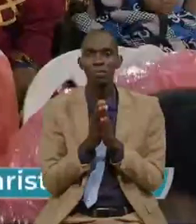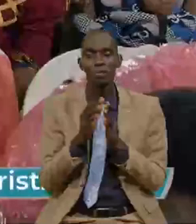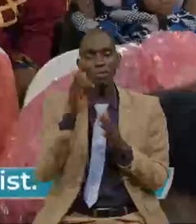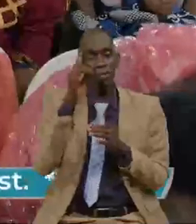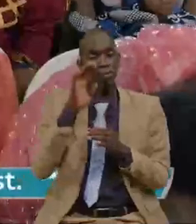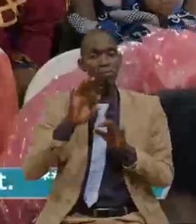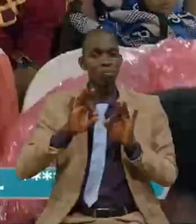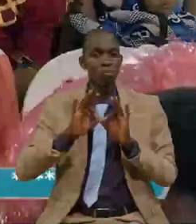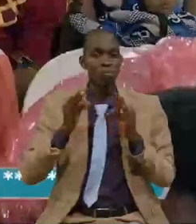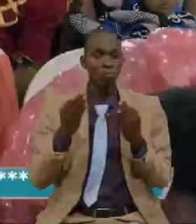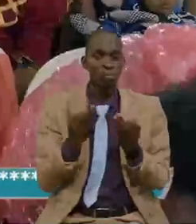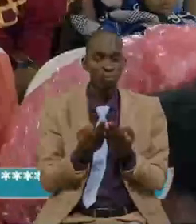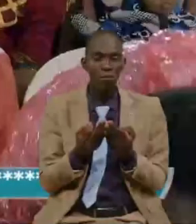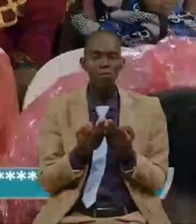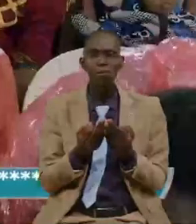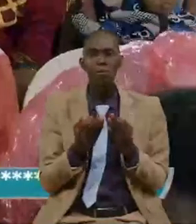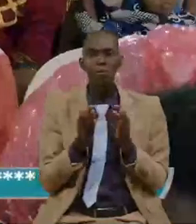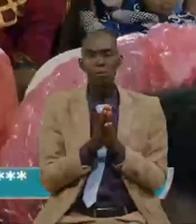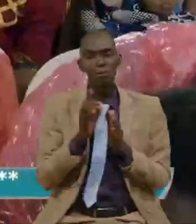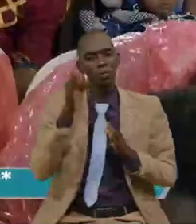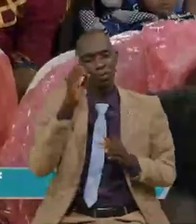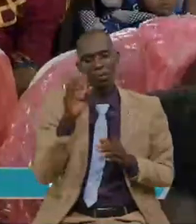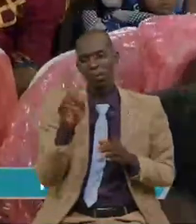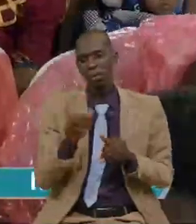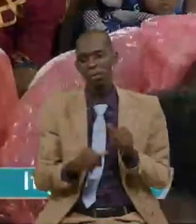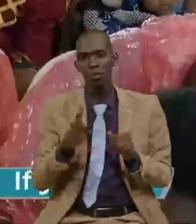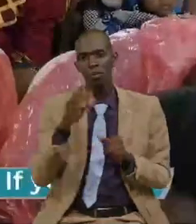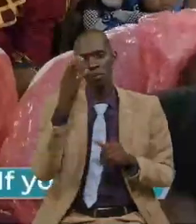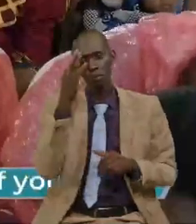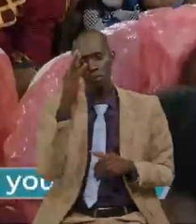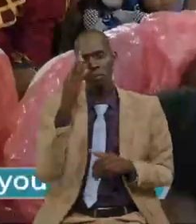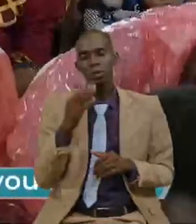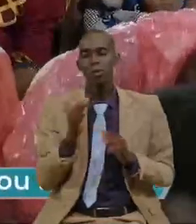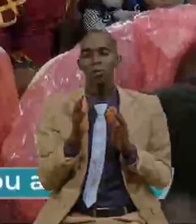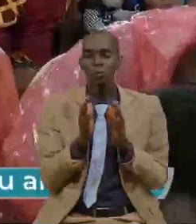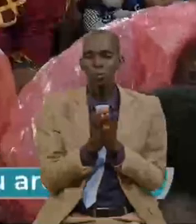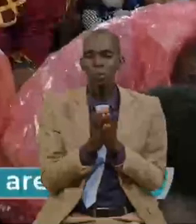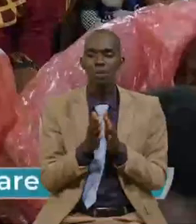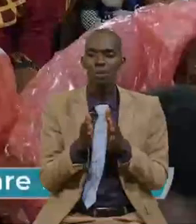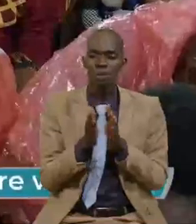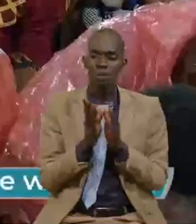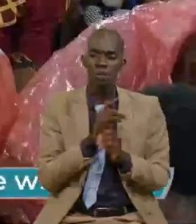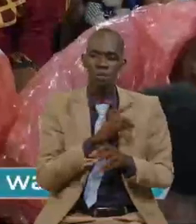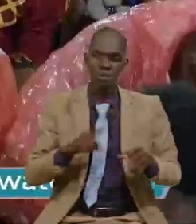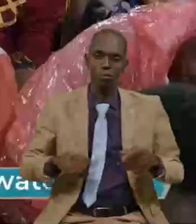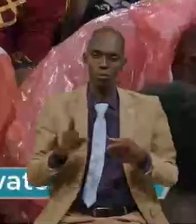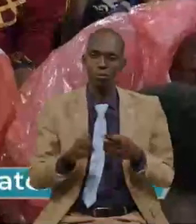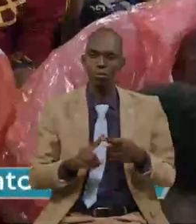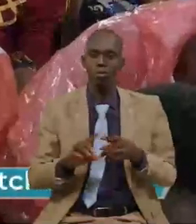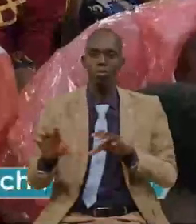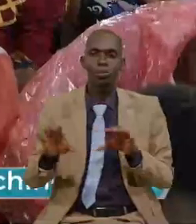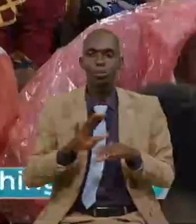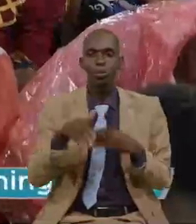And then from my extreme light, right. If you are true also, can I get the signal?